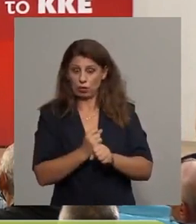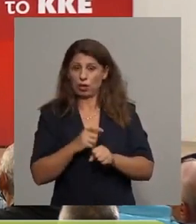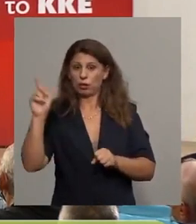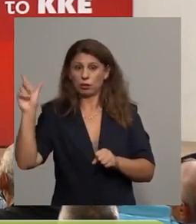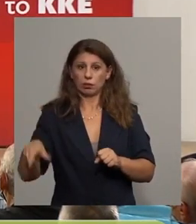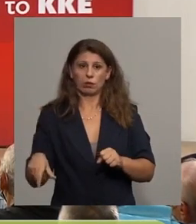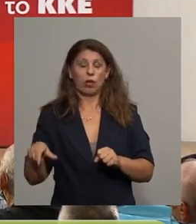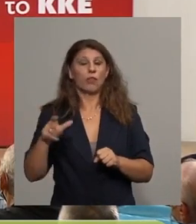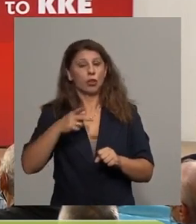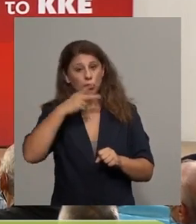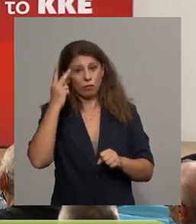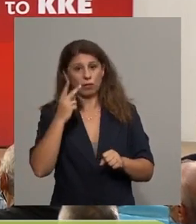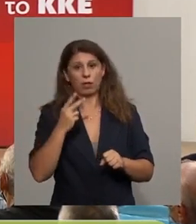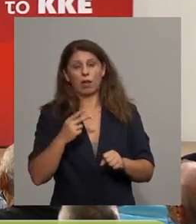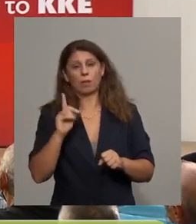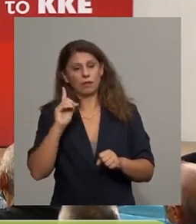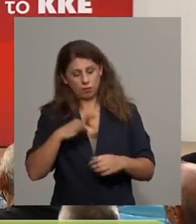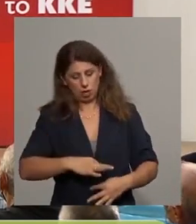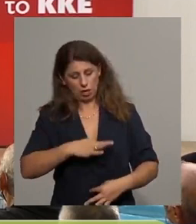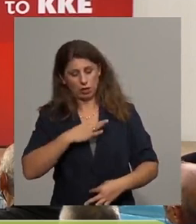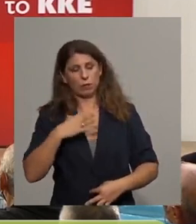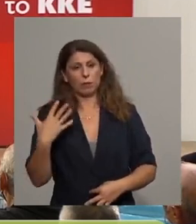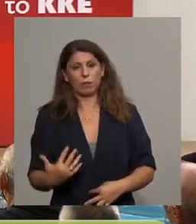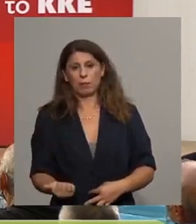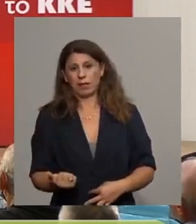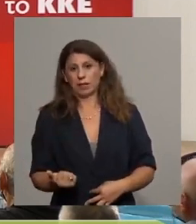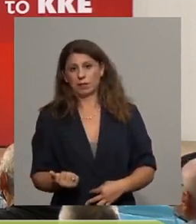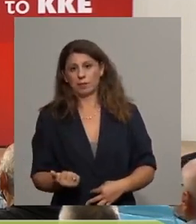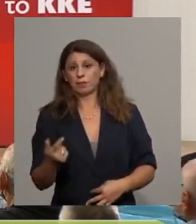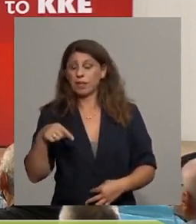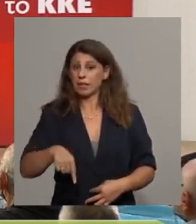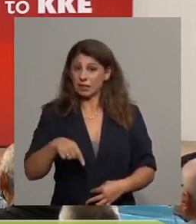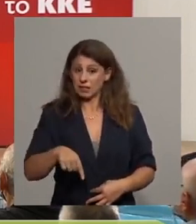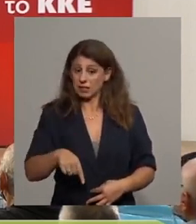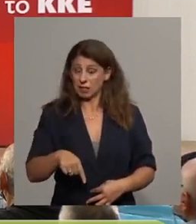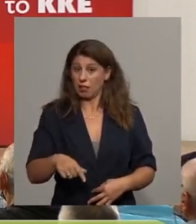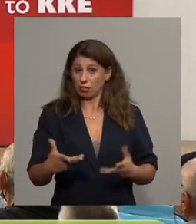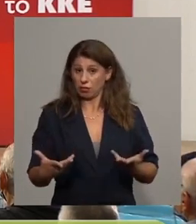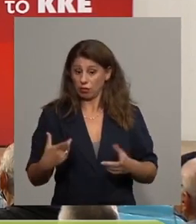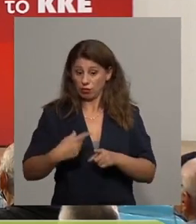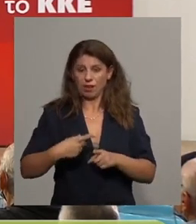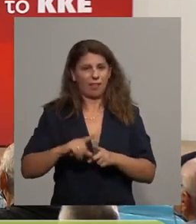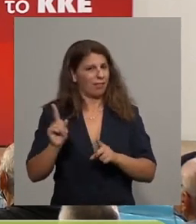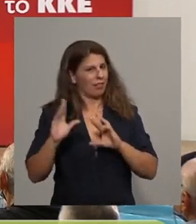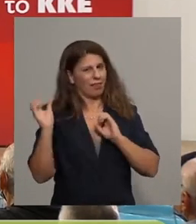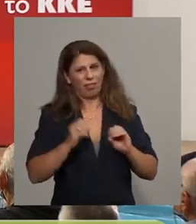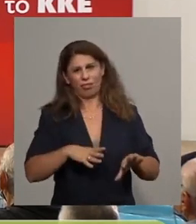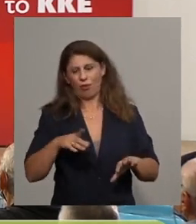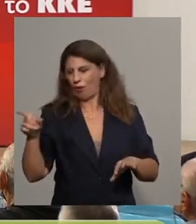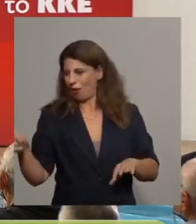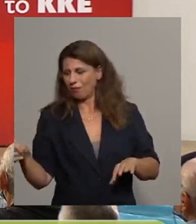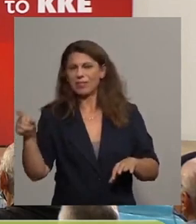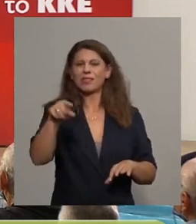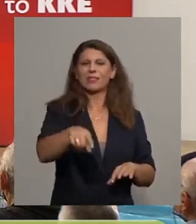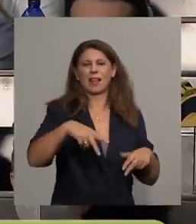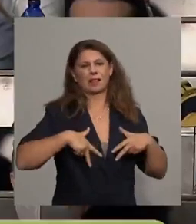το δικαίωμα σε μια αξιοπρεπή ύπαρξη σε αυτή εδώ τη γη δεν είναι δώρο της μιας ή